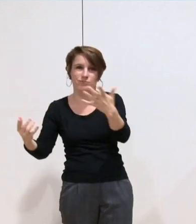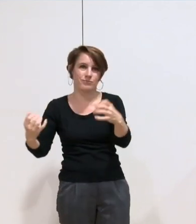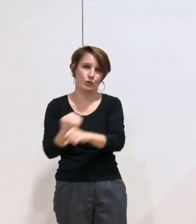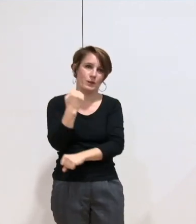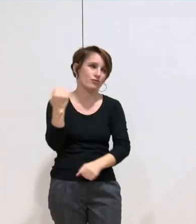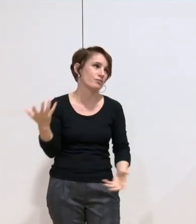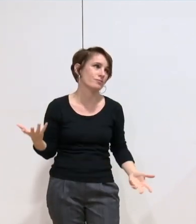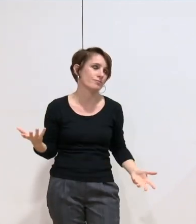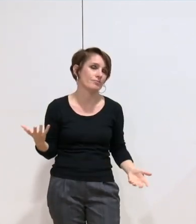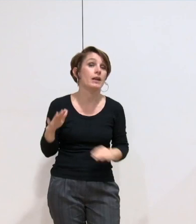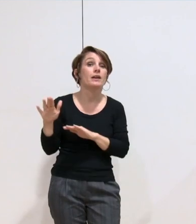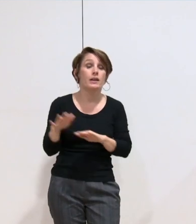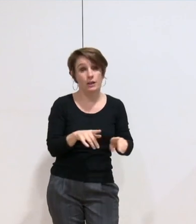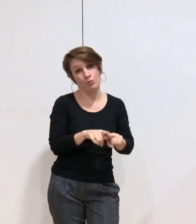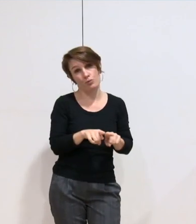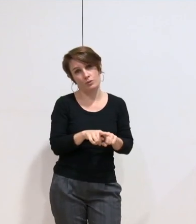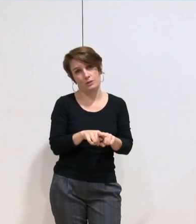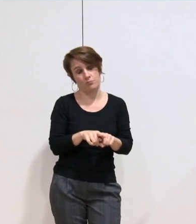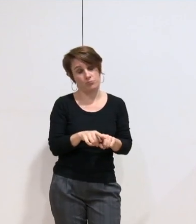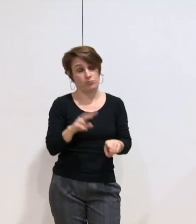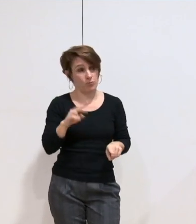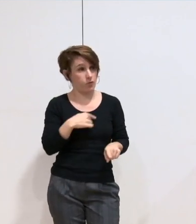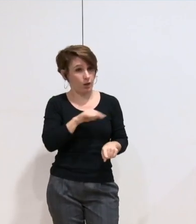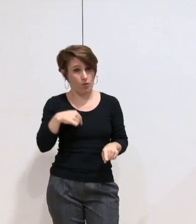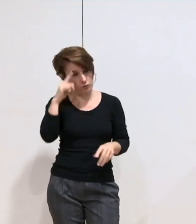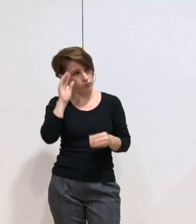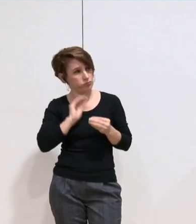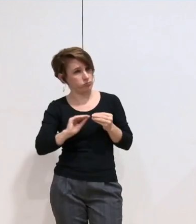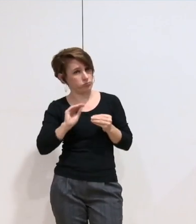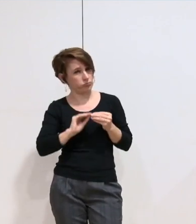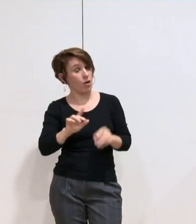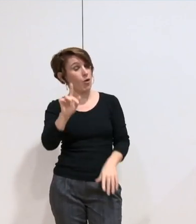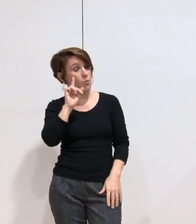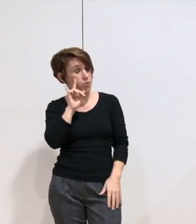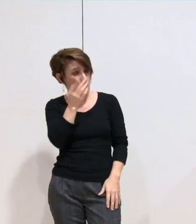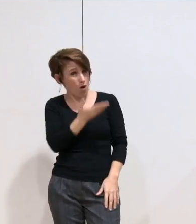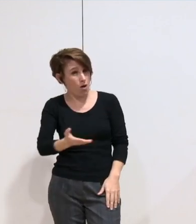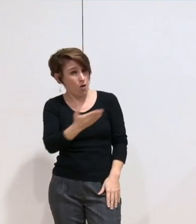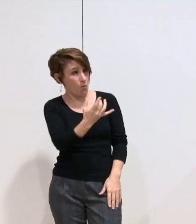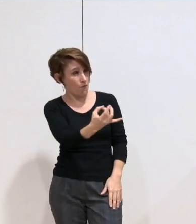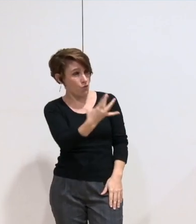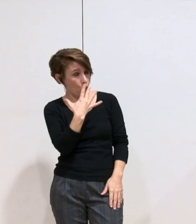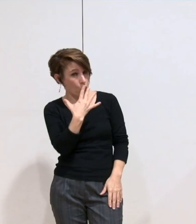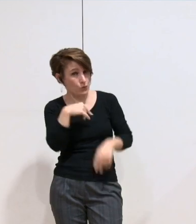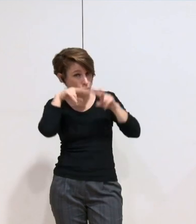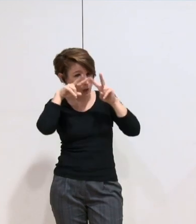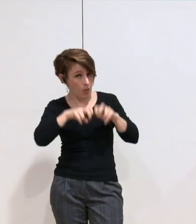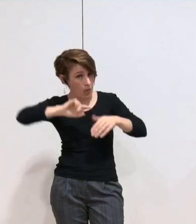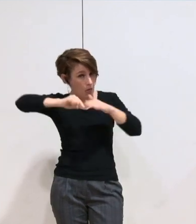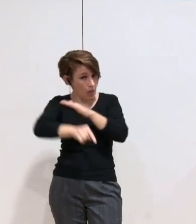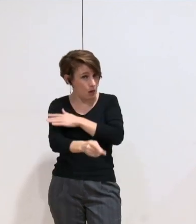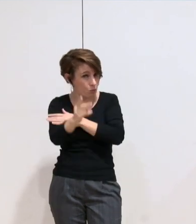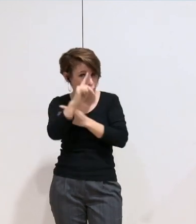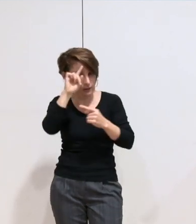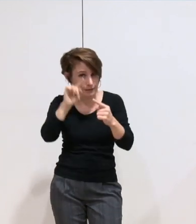la question simple, pourquoi avoir refusé de mener les investigations sur